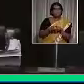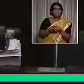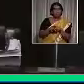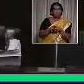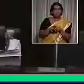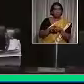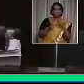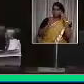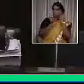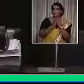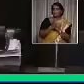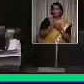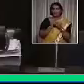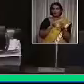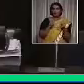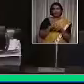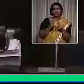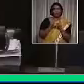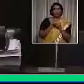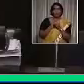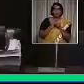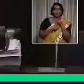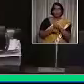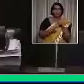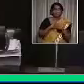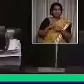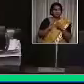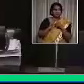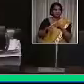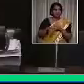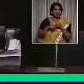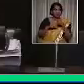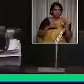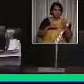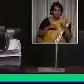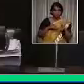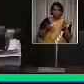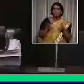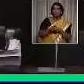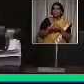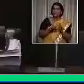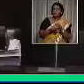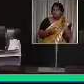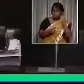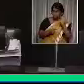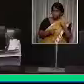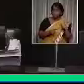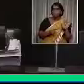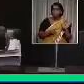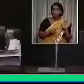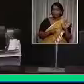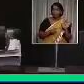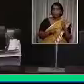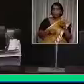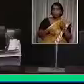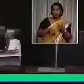நாட்டை ஒரு குறுகிய காலத்துக்குள் ஏன்னா இந்த அவருக்கு கிடைத்திருக்கிற ஒரு சான்ஸ் அதாவது ஒருவர் கட்சியிலே உறுப்பினராக இருக்கின்ற